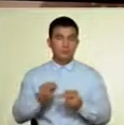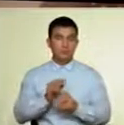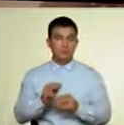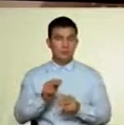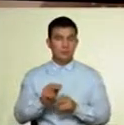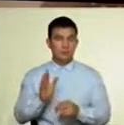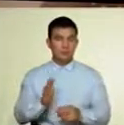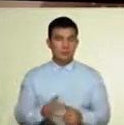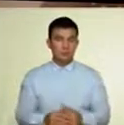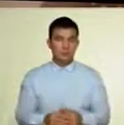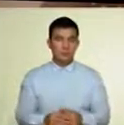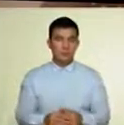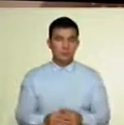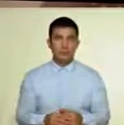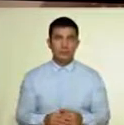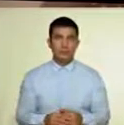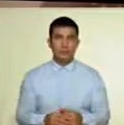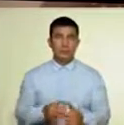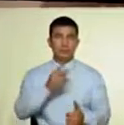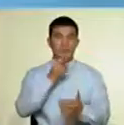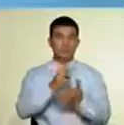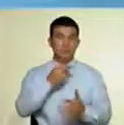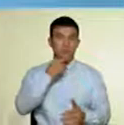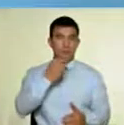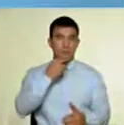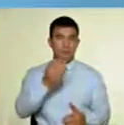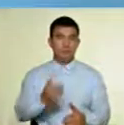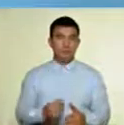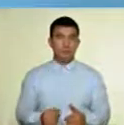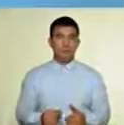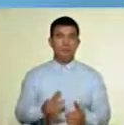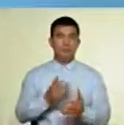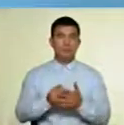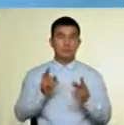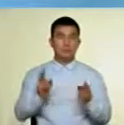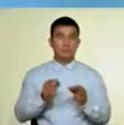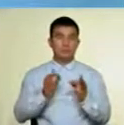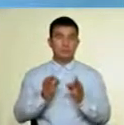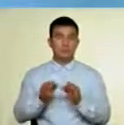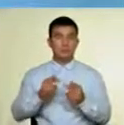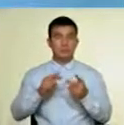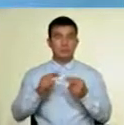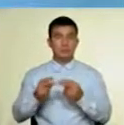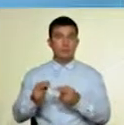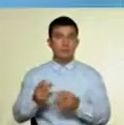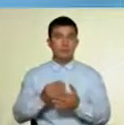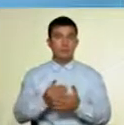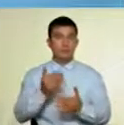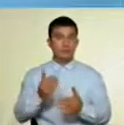o'rganamiz. Demak, e'tibor bering. Ko'p hadlarni standart shaklga keltirish